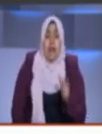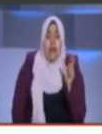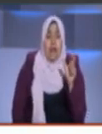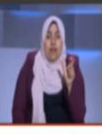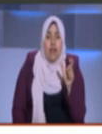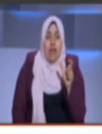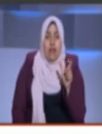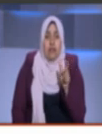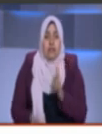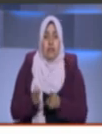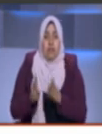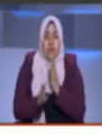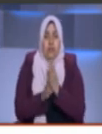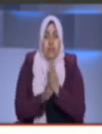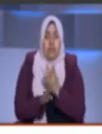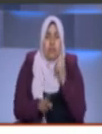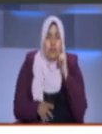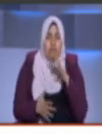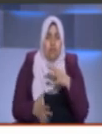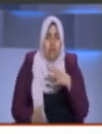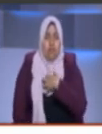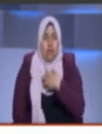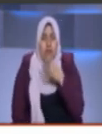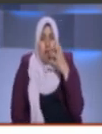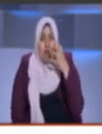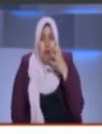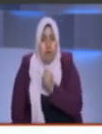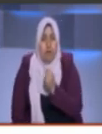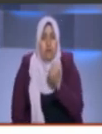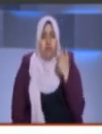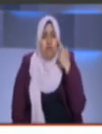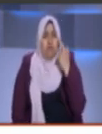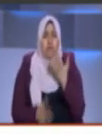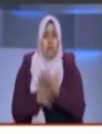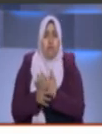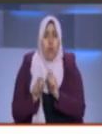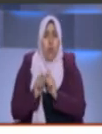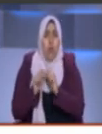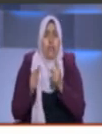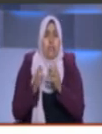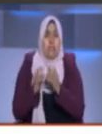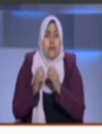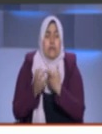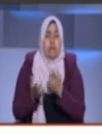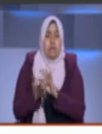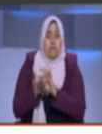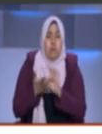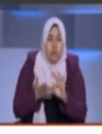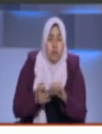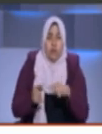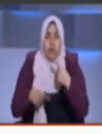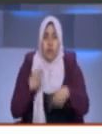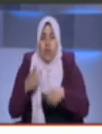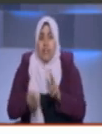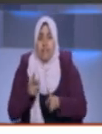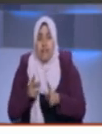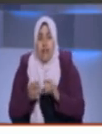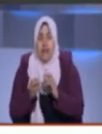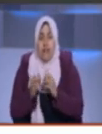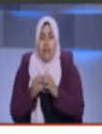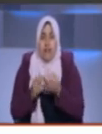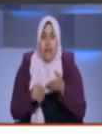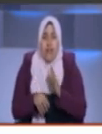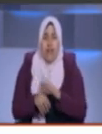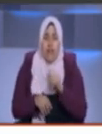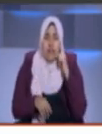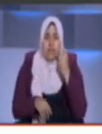زال يعني مصيره غامضا، وإن كان يبدو أنه هذه الدورة ستلغى أو ستقدم بشكل مختلف على